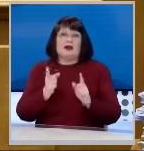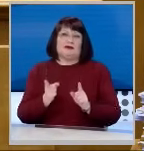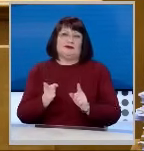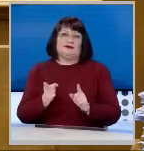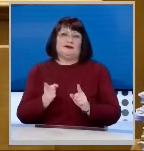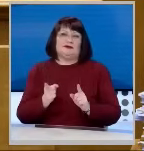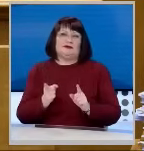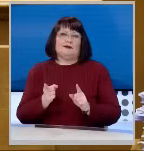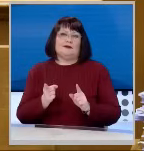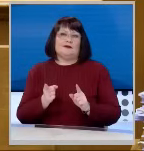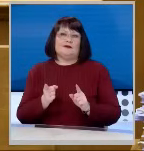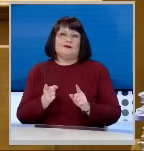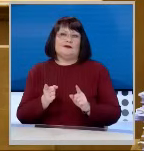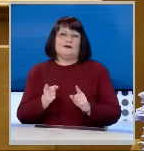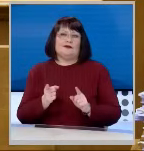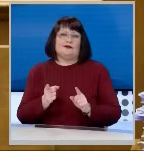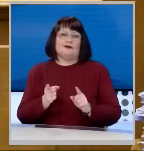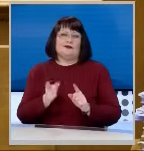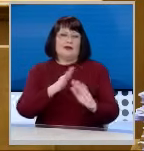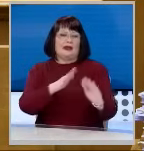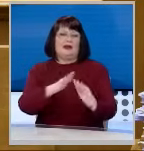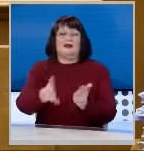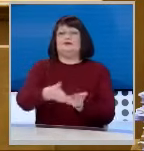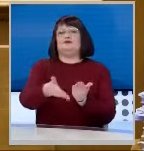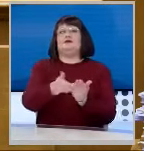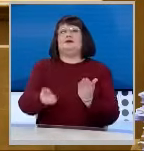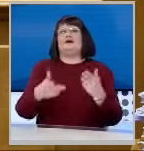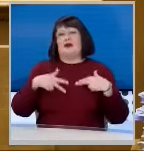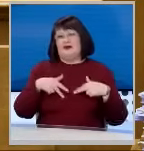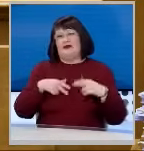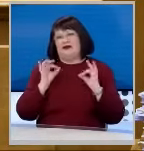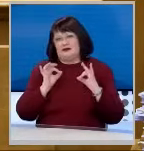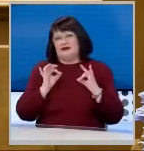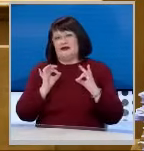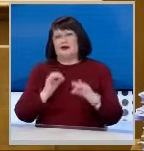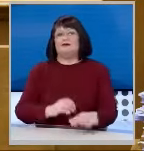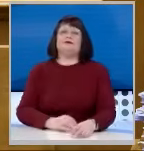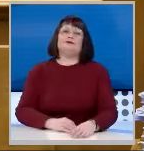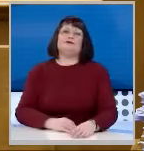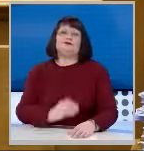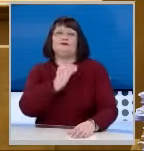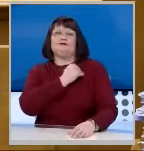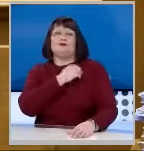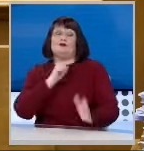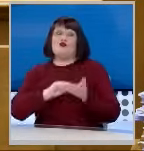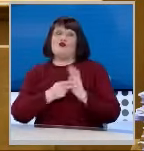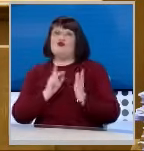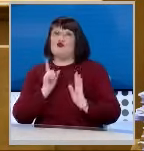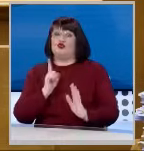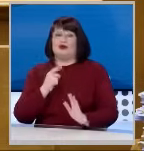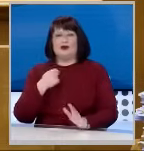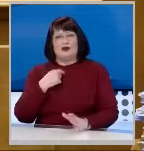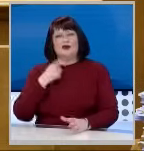μου παρέχοντάς σας φυσικά υπηρεσία με προειδοποιούσαν αλλά επειδή και εγώ